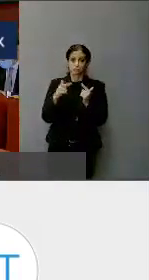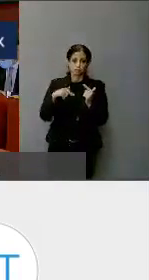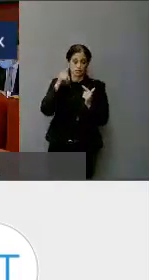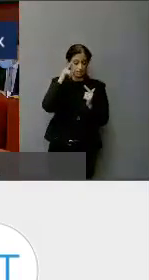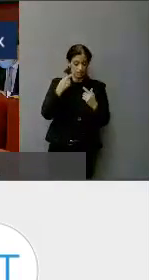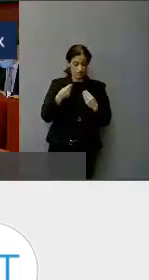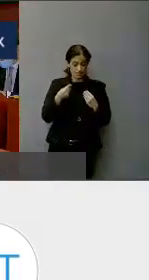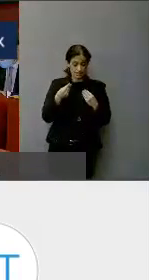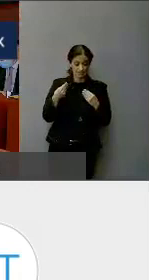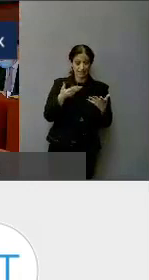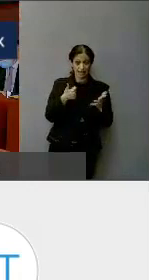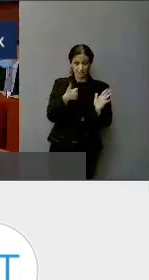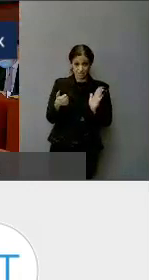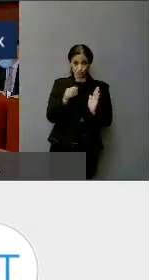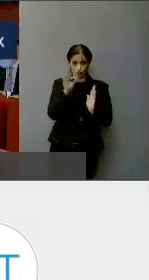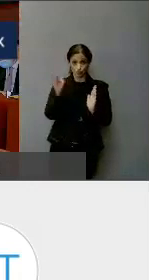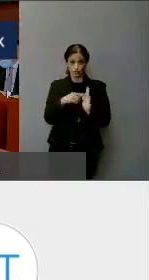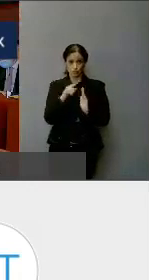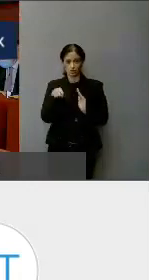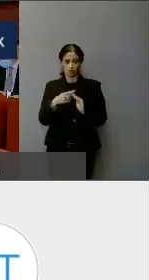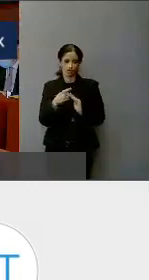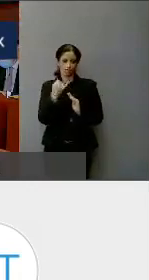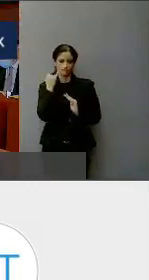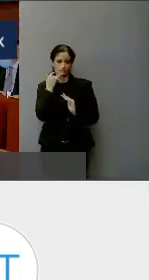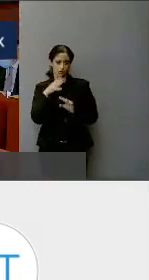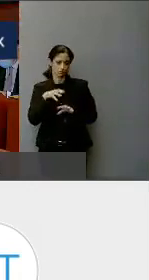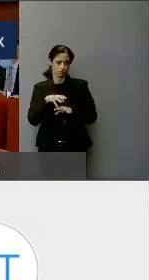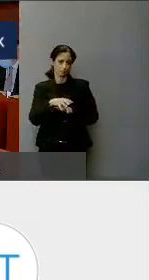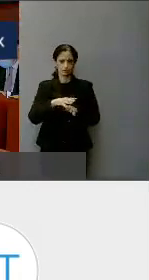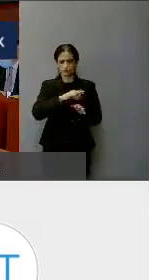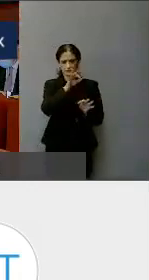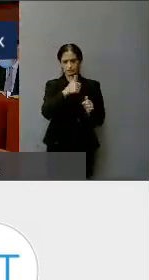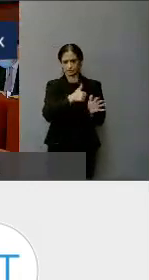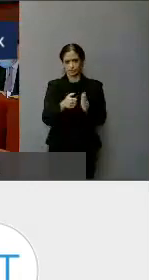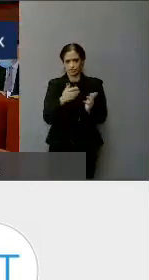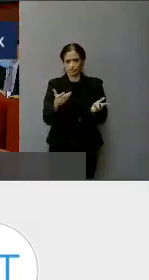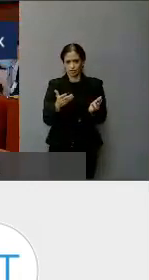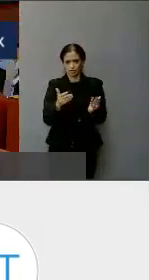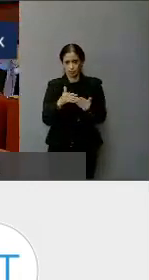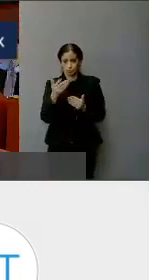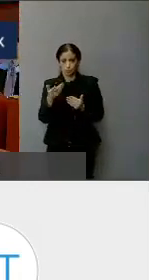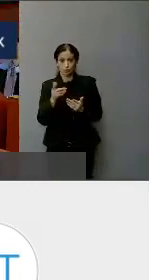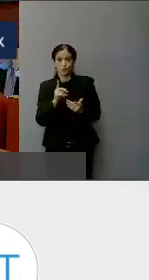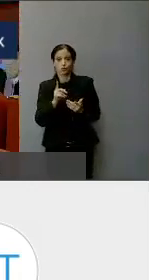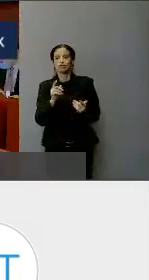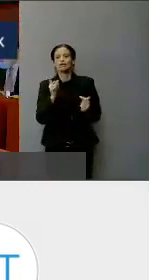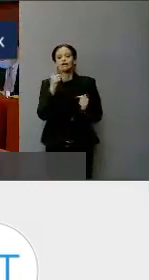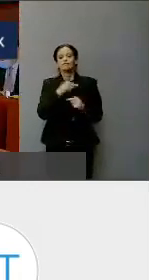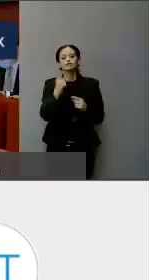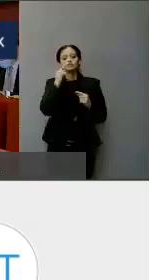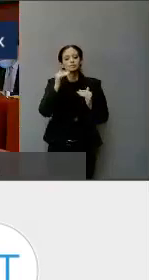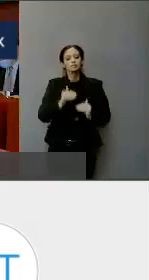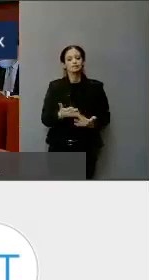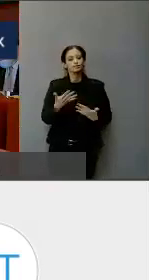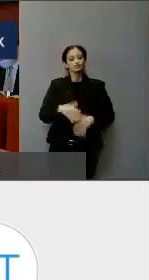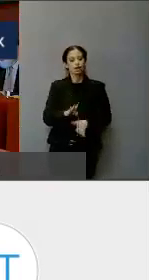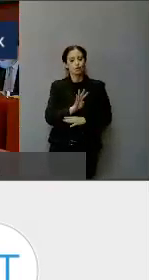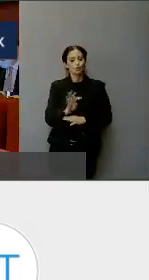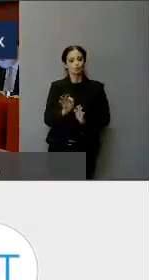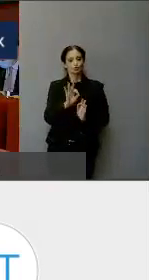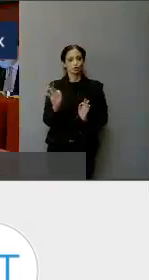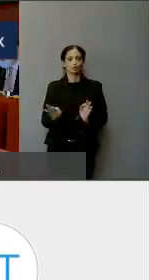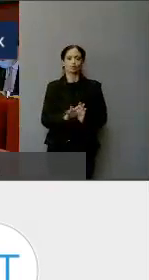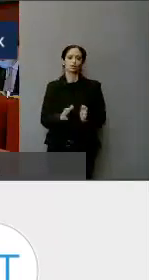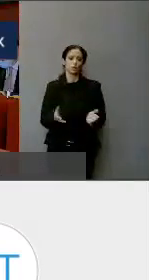spazio degli apple li avrei dato allora se però riteniamo che in realtà siamo tutti attenti a denti se vorremo